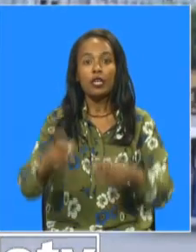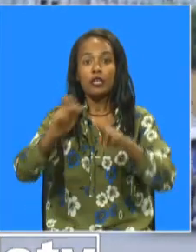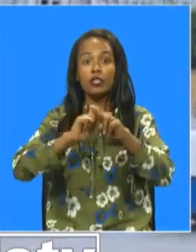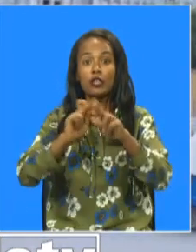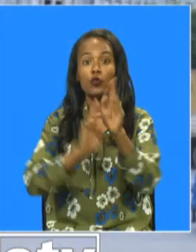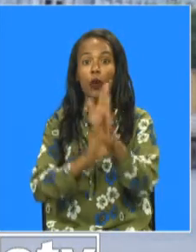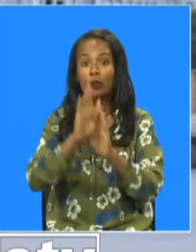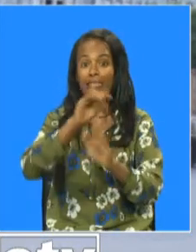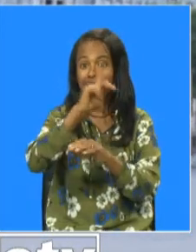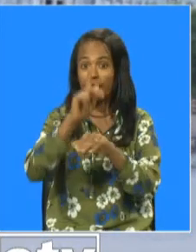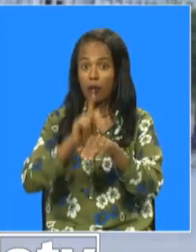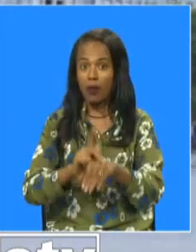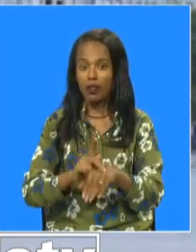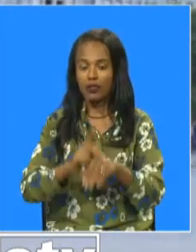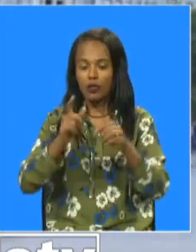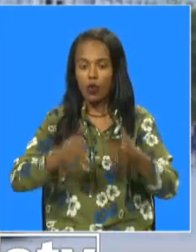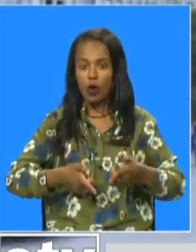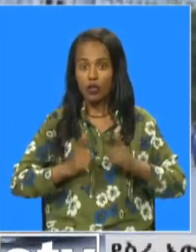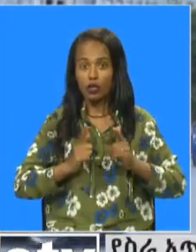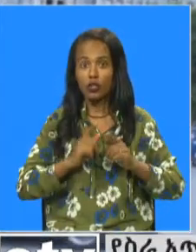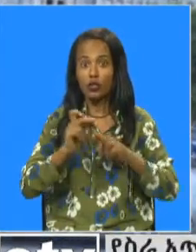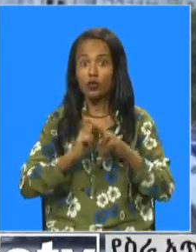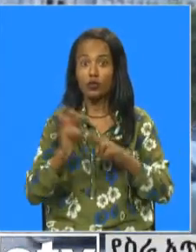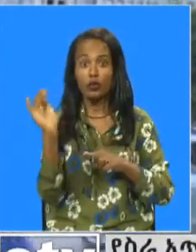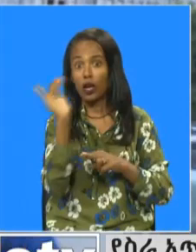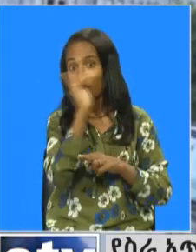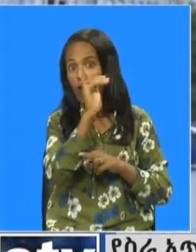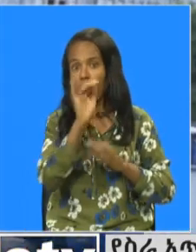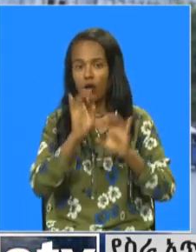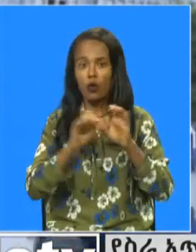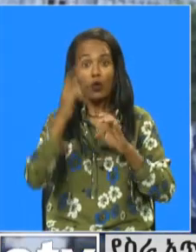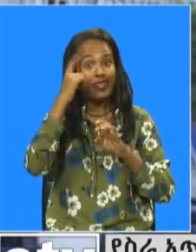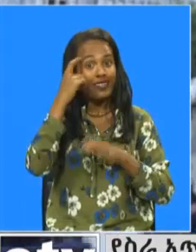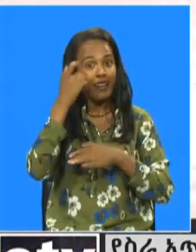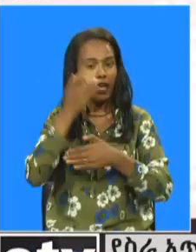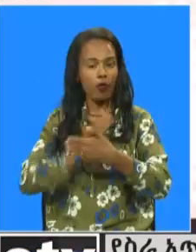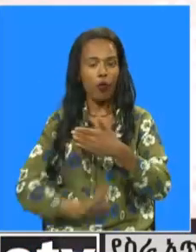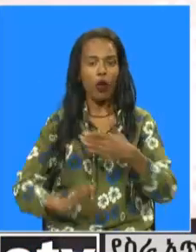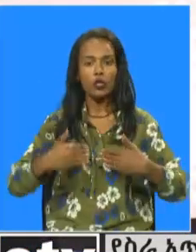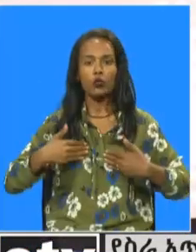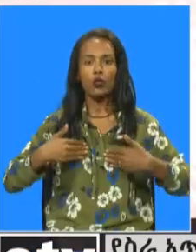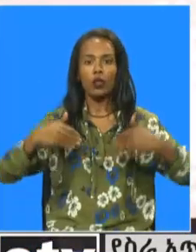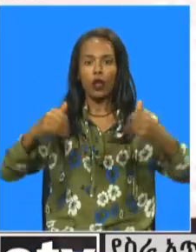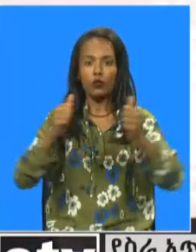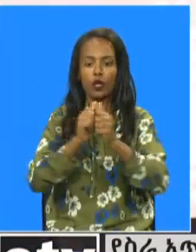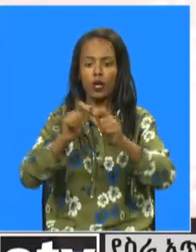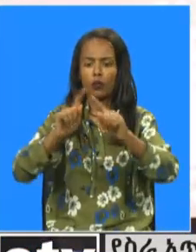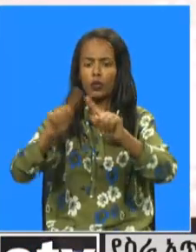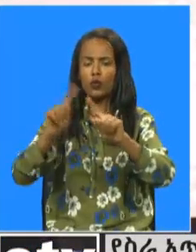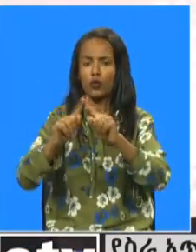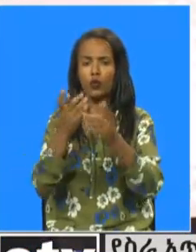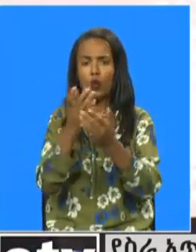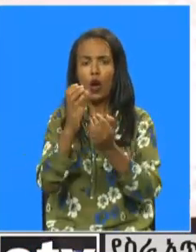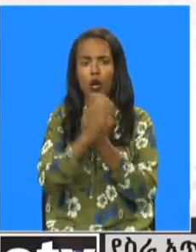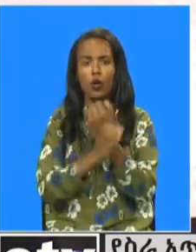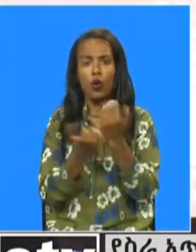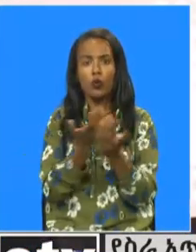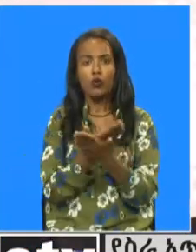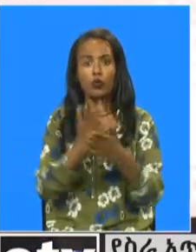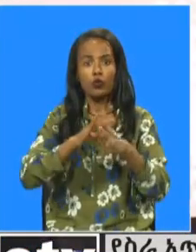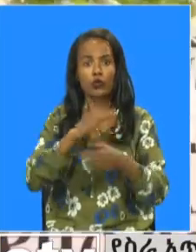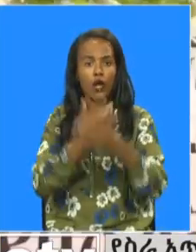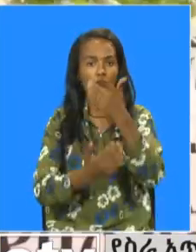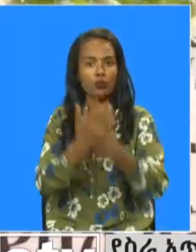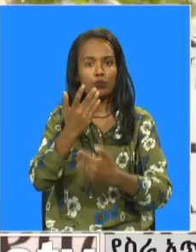የድሬዳዋ ብልጽግና ፓርቲ ኗሪነታቸውን በድሬዳዋ ካደረጉ የትግራይ ተወላጅ ወጣቶች ጋር በልዩ ልዩ ሀገራዊ ጉዳዮች ላይ